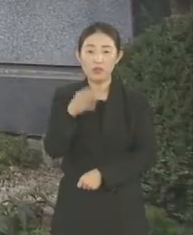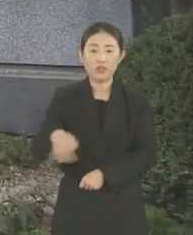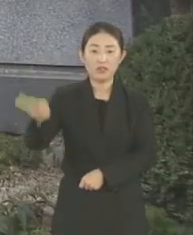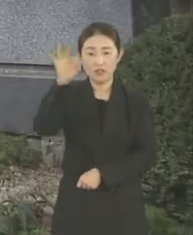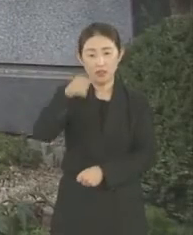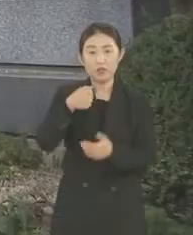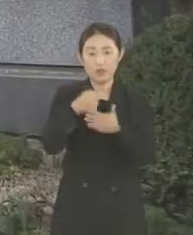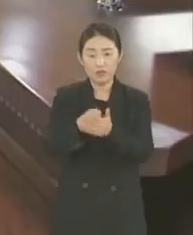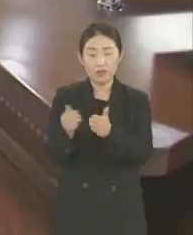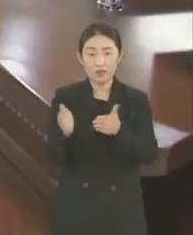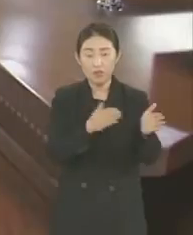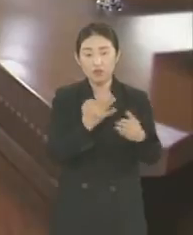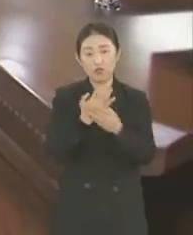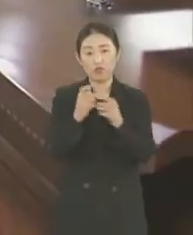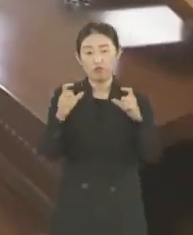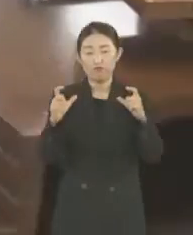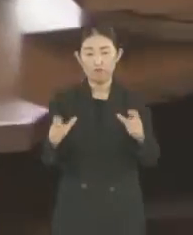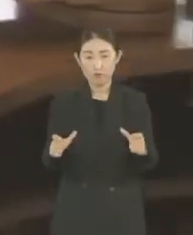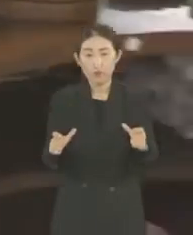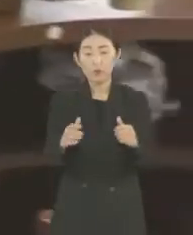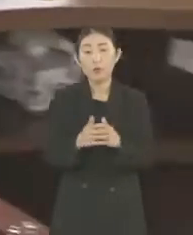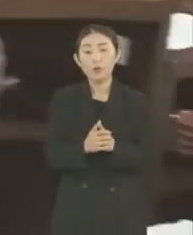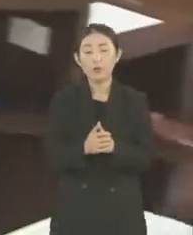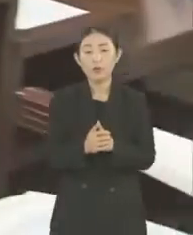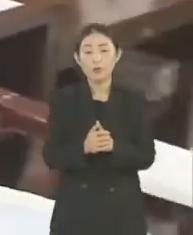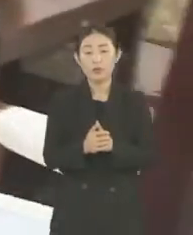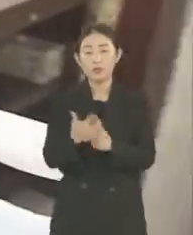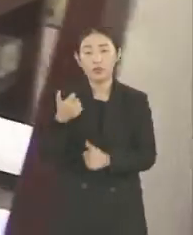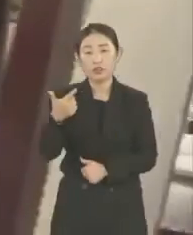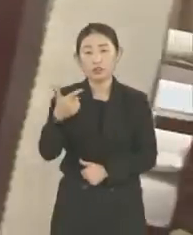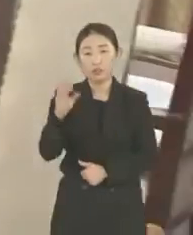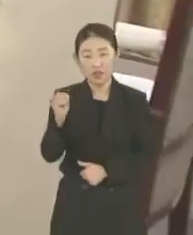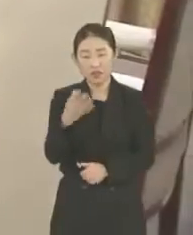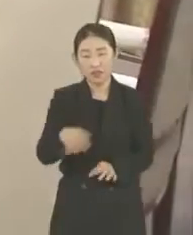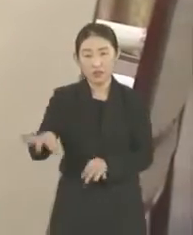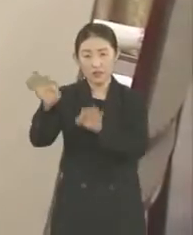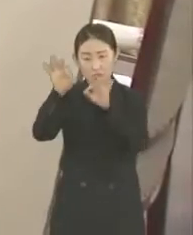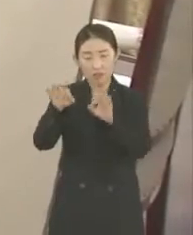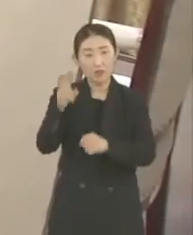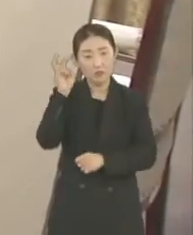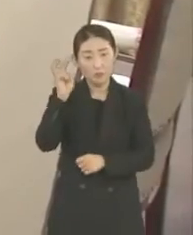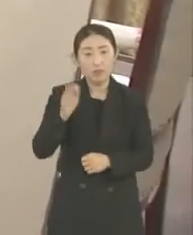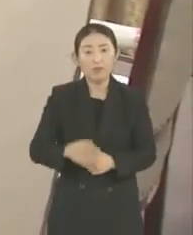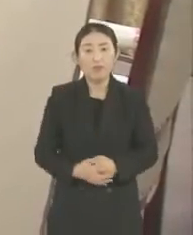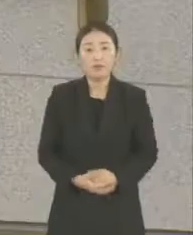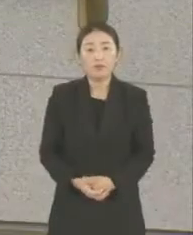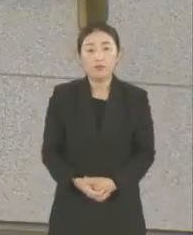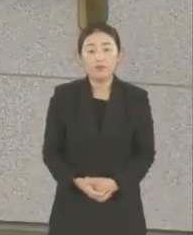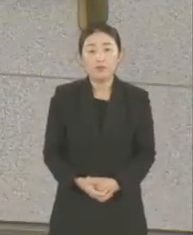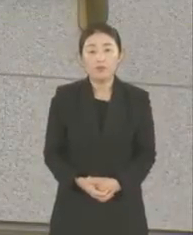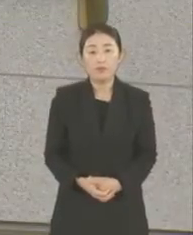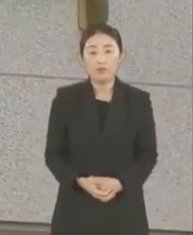올리기로 변경한 가운데 유성구도 구의원 의정비를 60만원 올릴 것으로 알려졌습니다